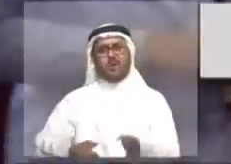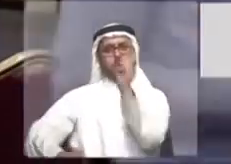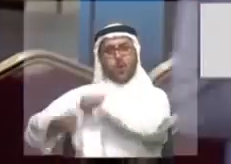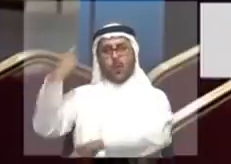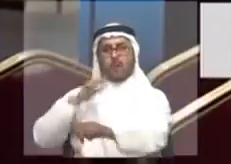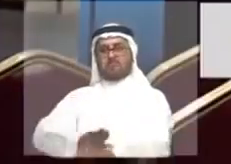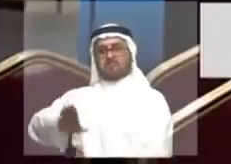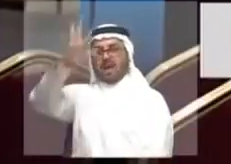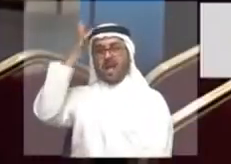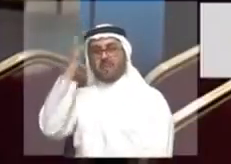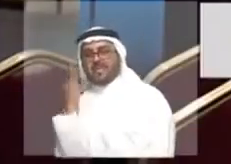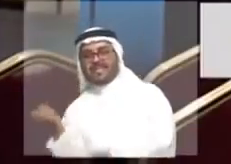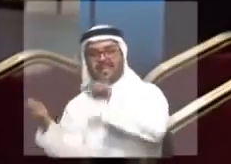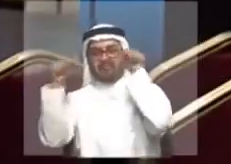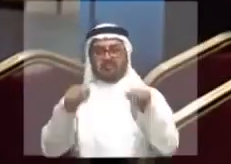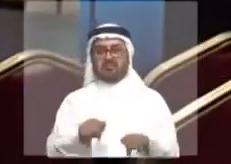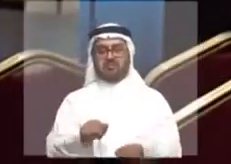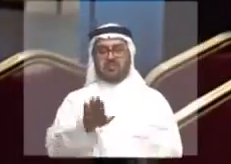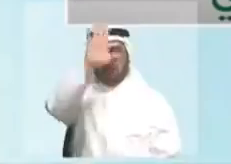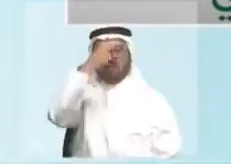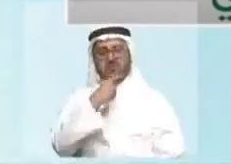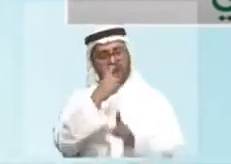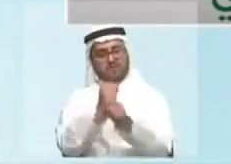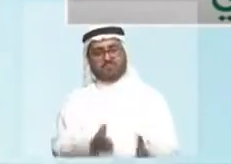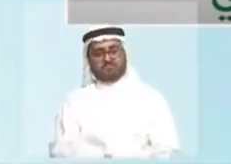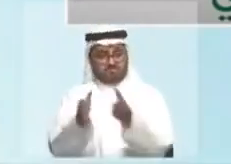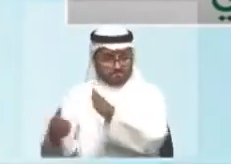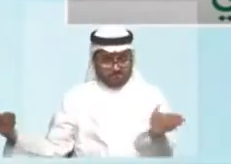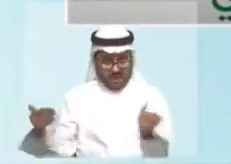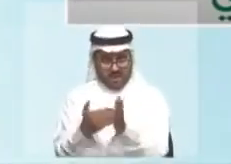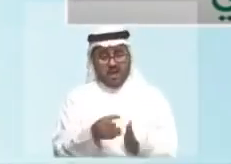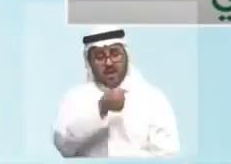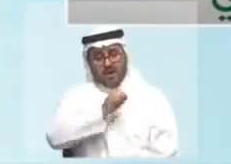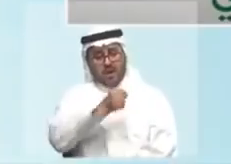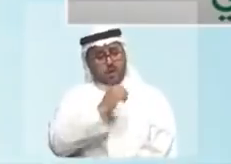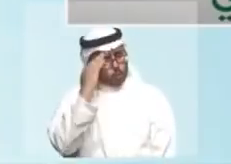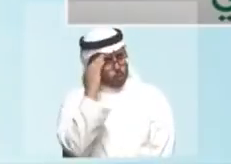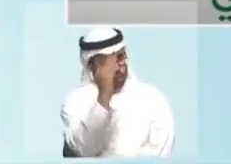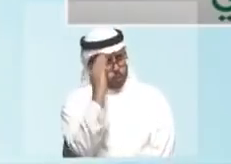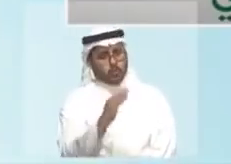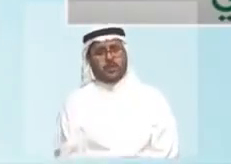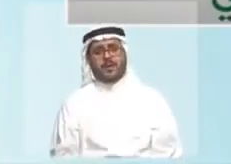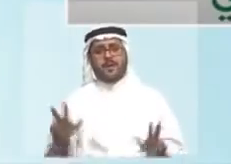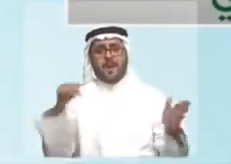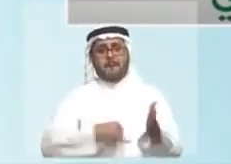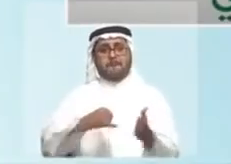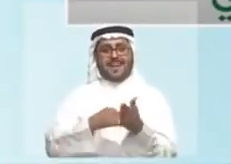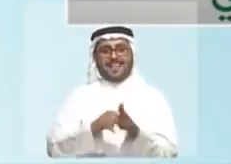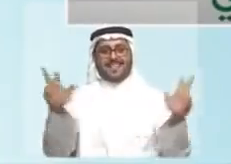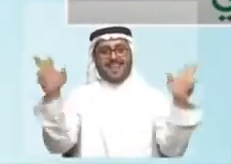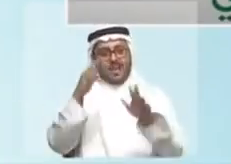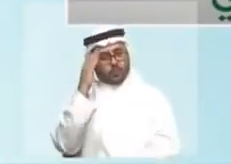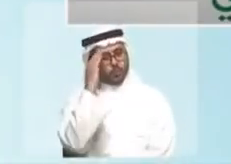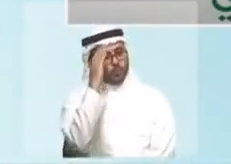عبد العزيز طيب الله ثراه. إذن موفد قناة السعودية من المركز الإعلامي لقمة